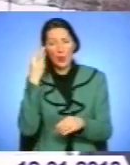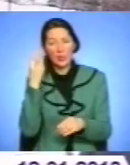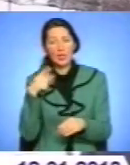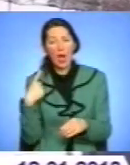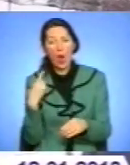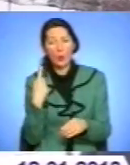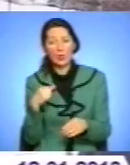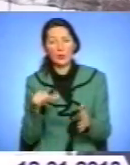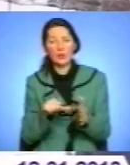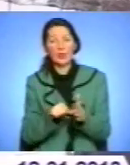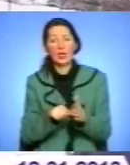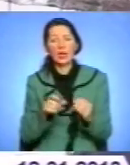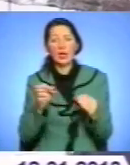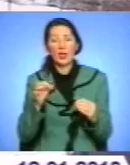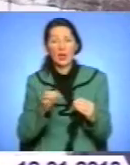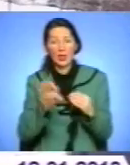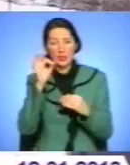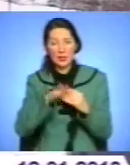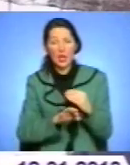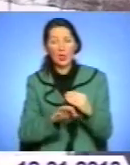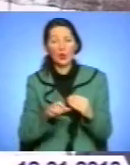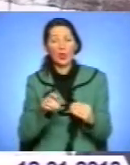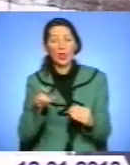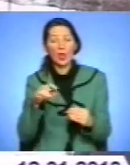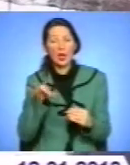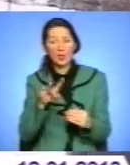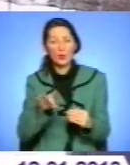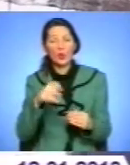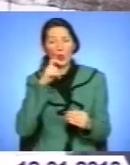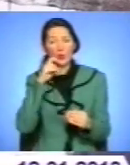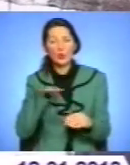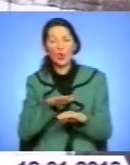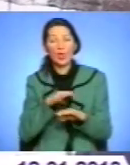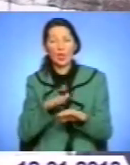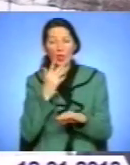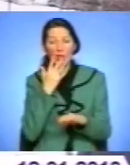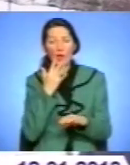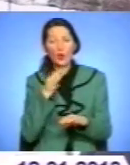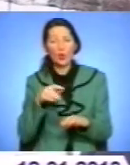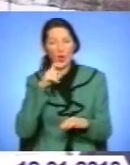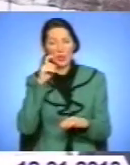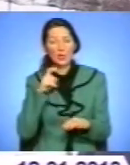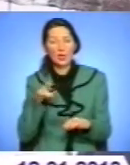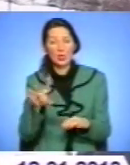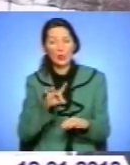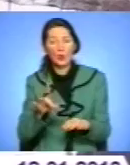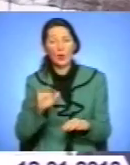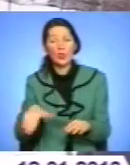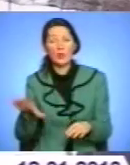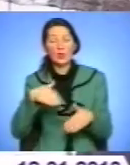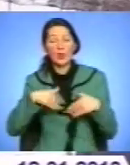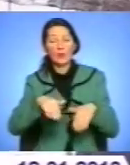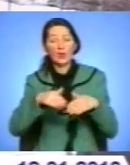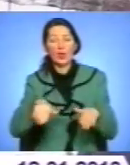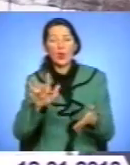Республіки на той час і Української Народної Республіки. Потім всі організованою ходою вирушать до центру Підволочиська, де